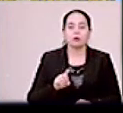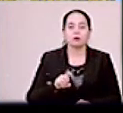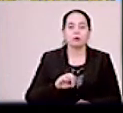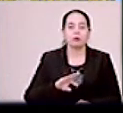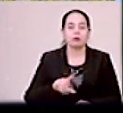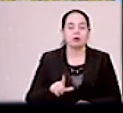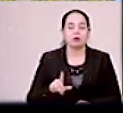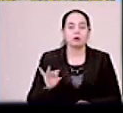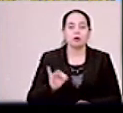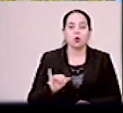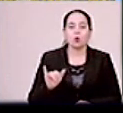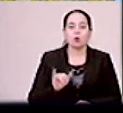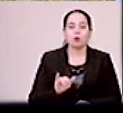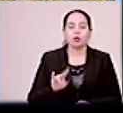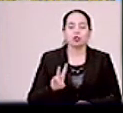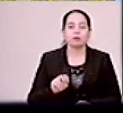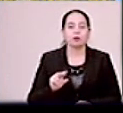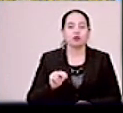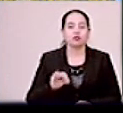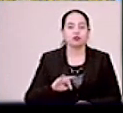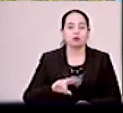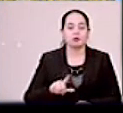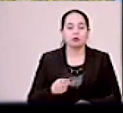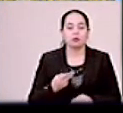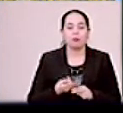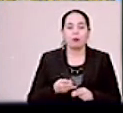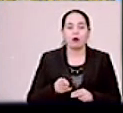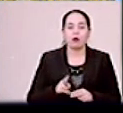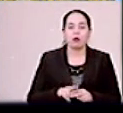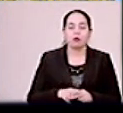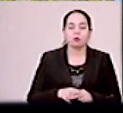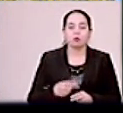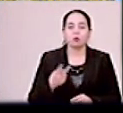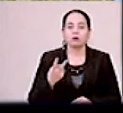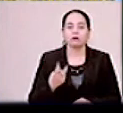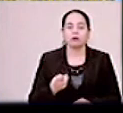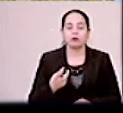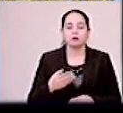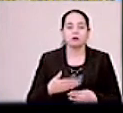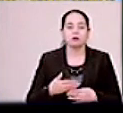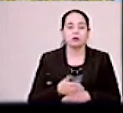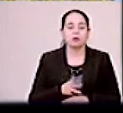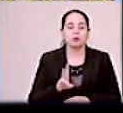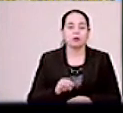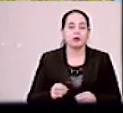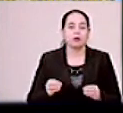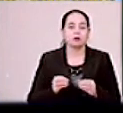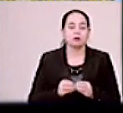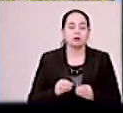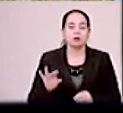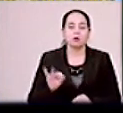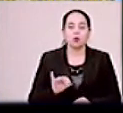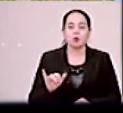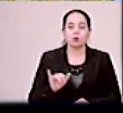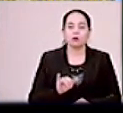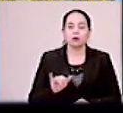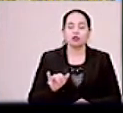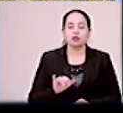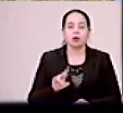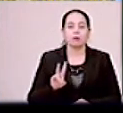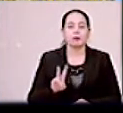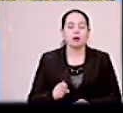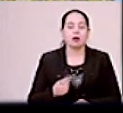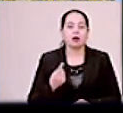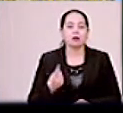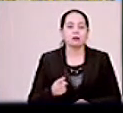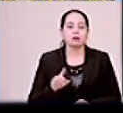знаменатель и умножаем на числитель. Поэтому 200 делим на 10 и умножаем на